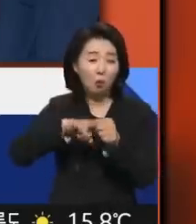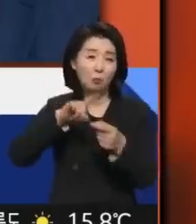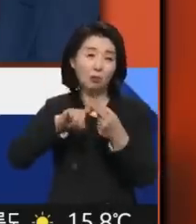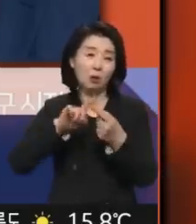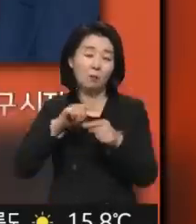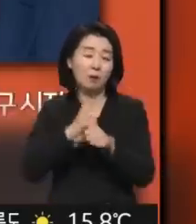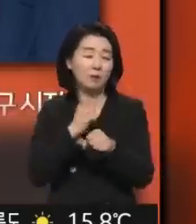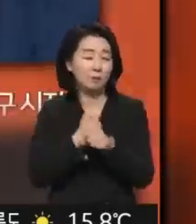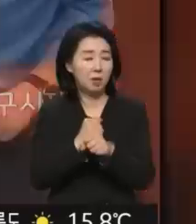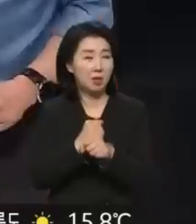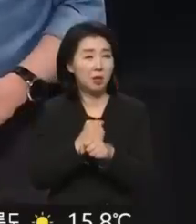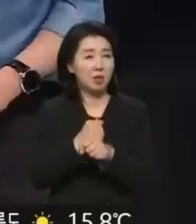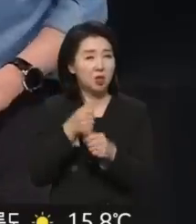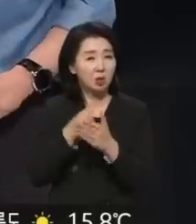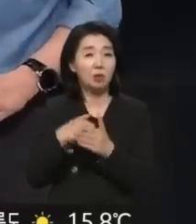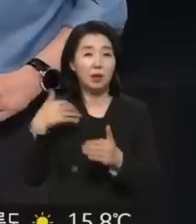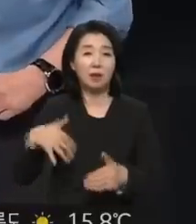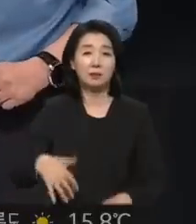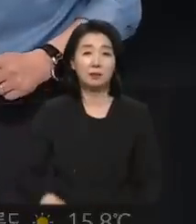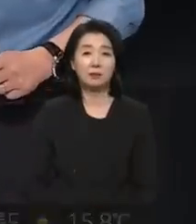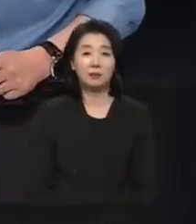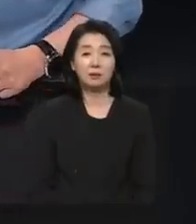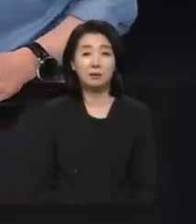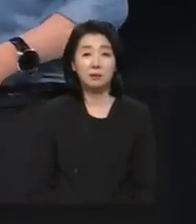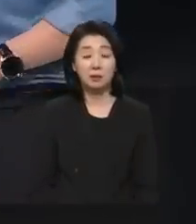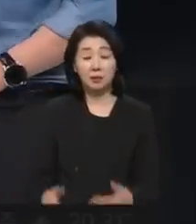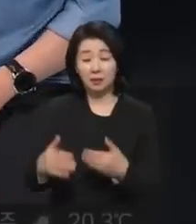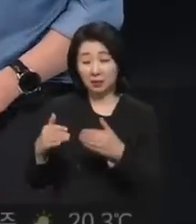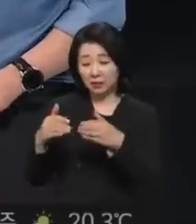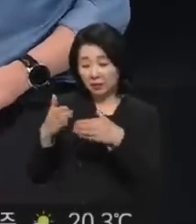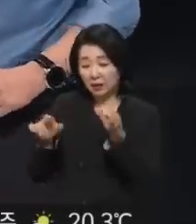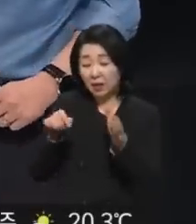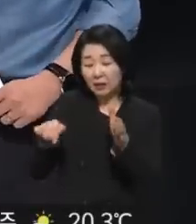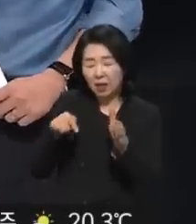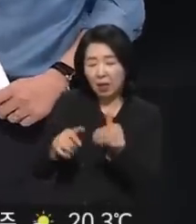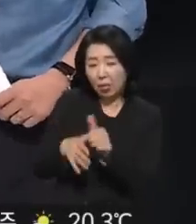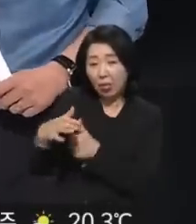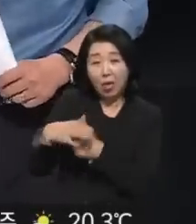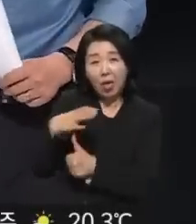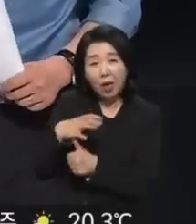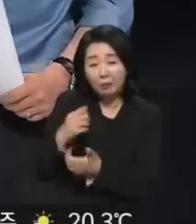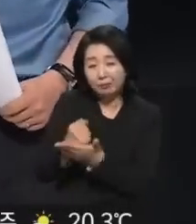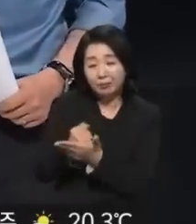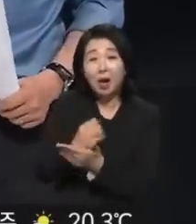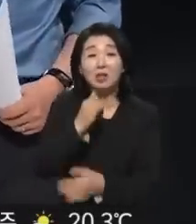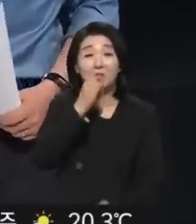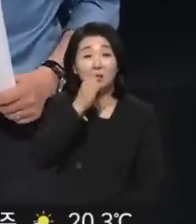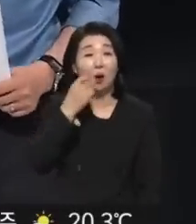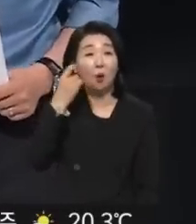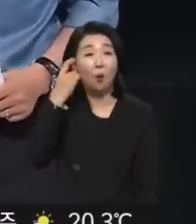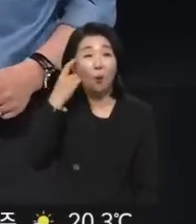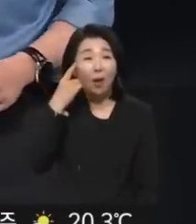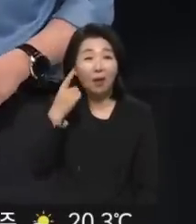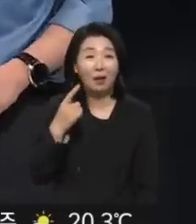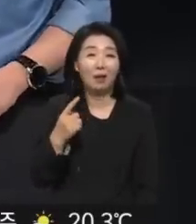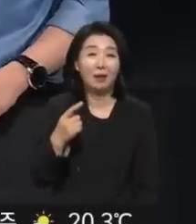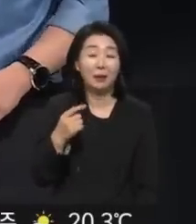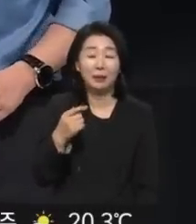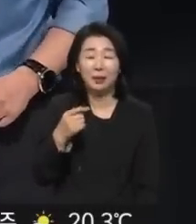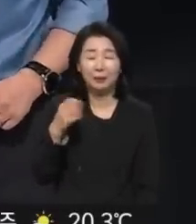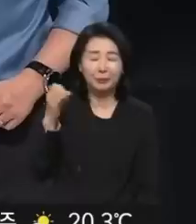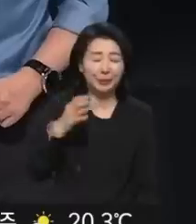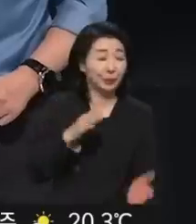있죠. 먼저 당내 이간질 세력. 특유의 화법으로 눈치며